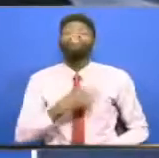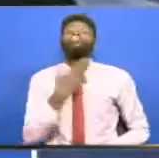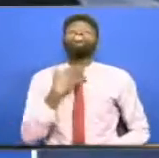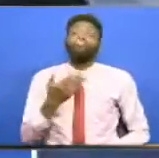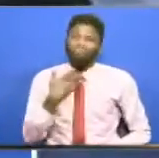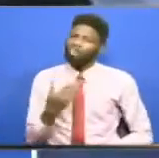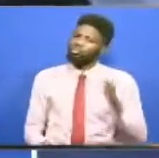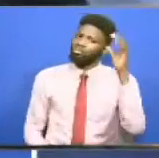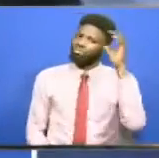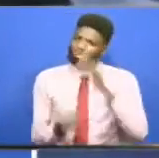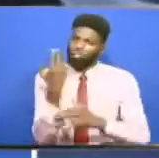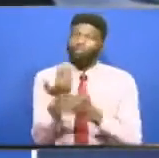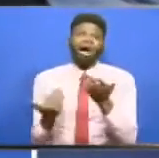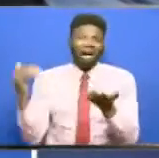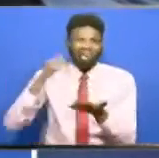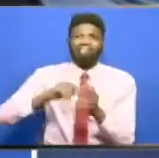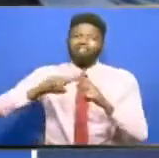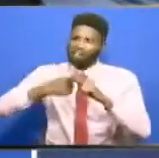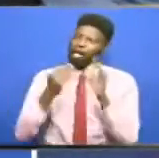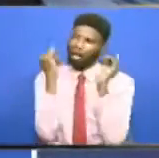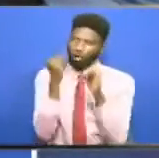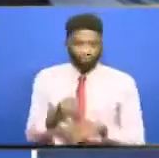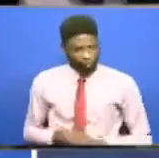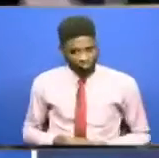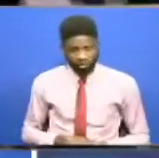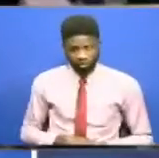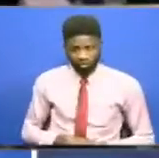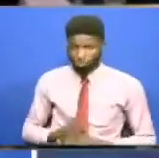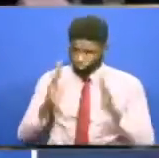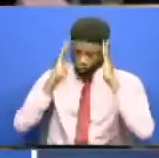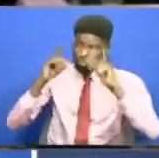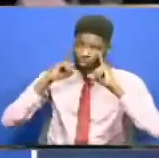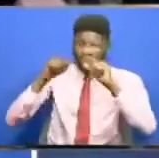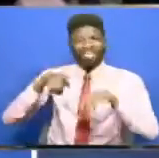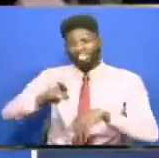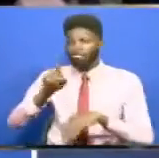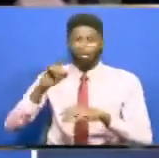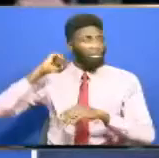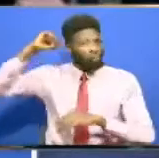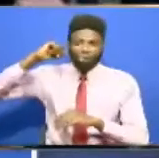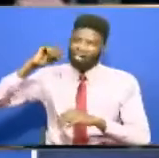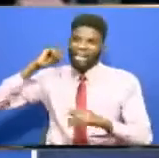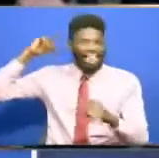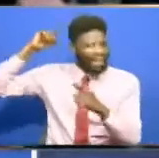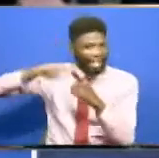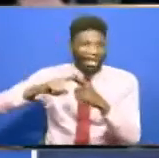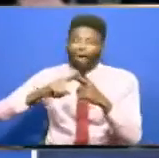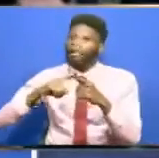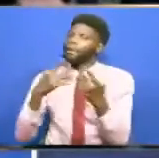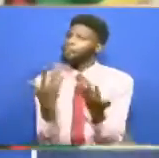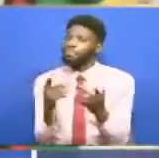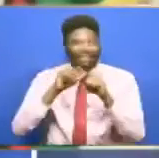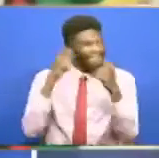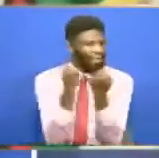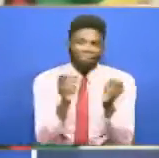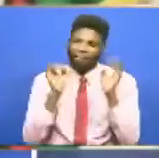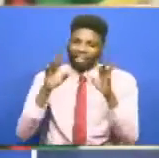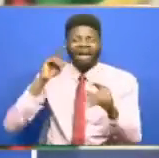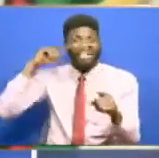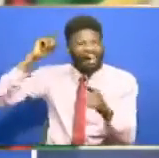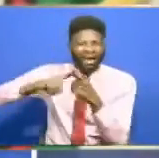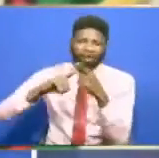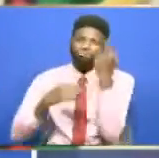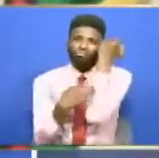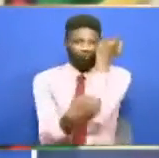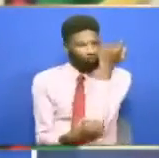upya, Mutua amesema siasa zake hazitahusu kuhamasisha makabila, bali kuhamasisha uchumi na kuangamiza umaskini. Sasa ni